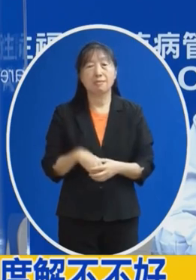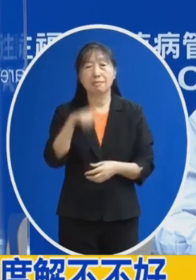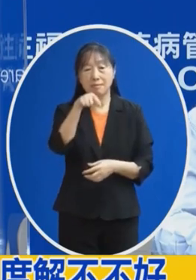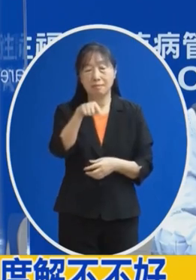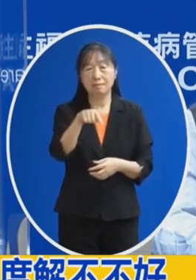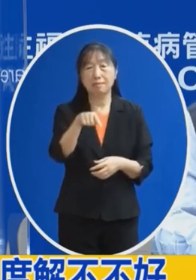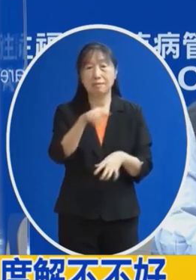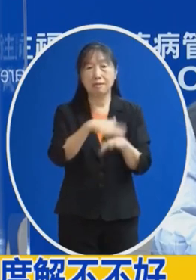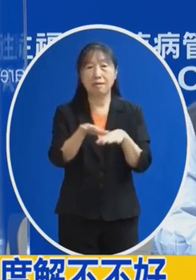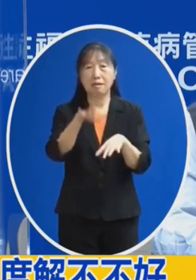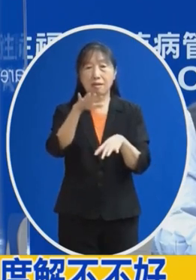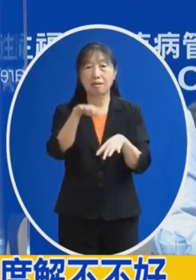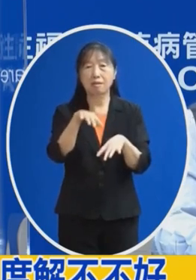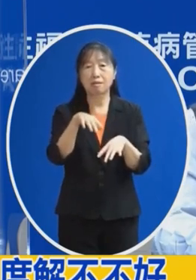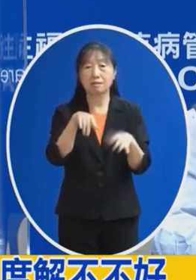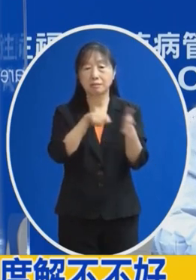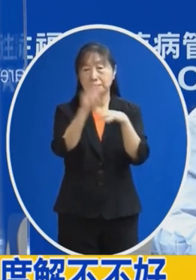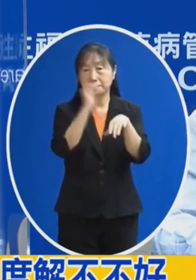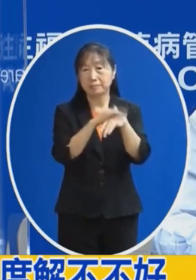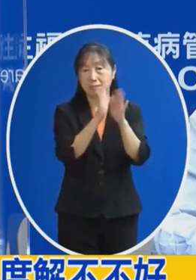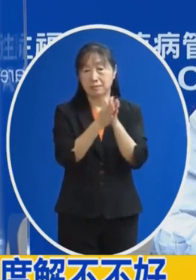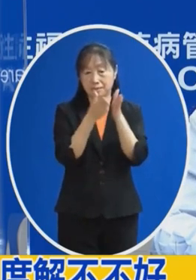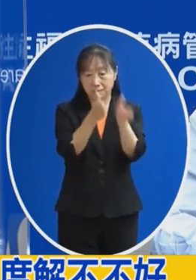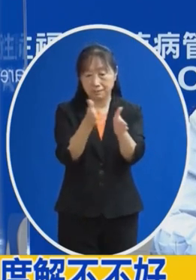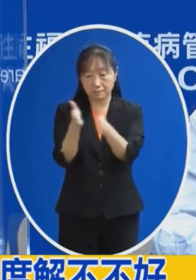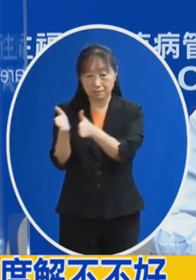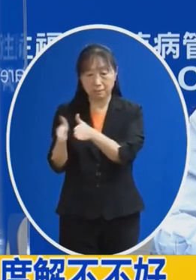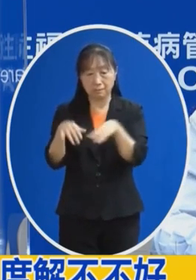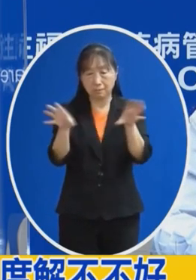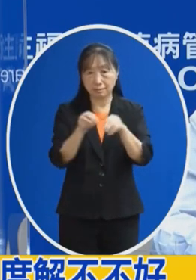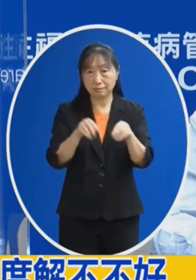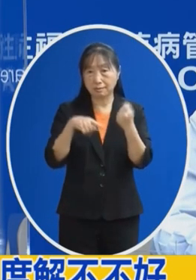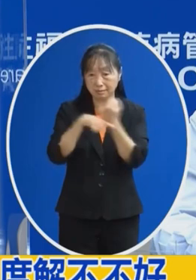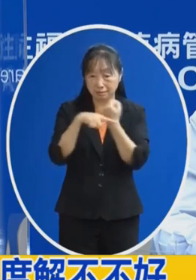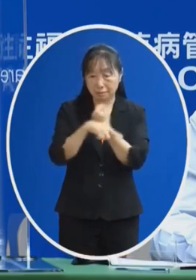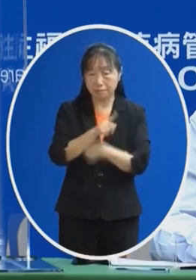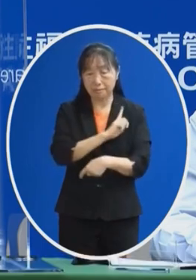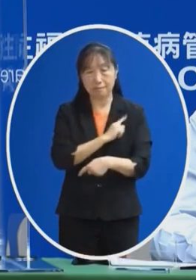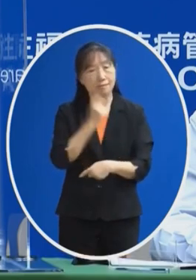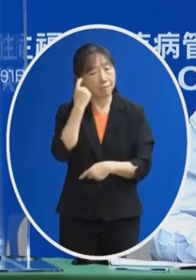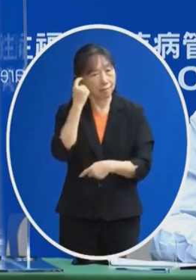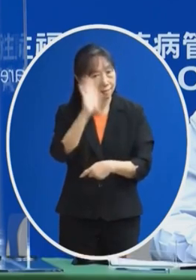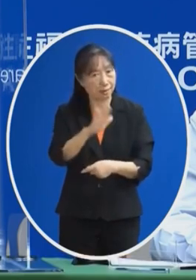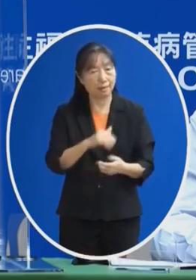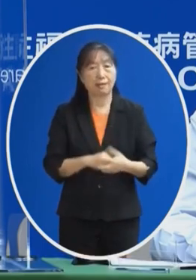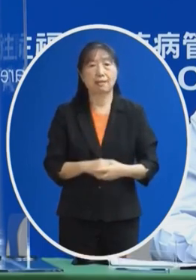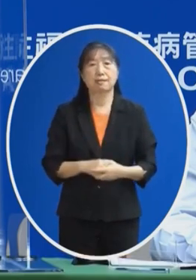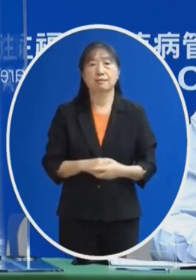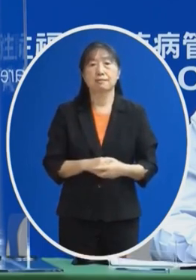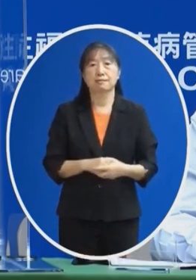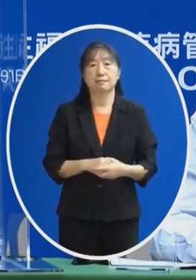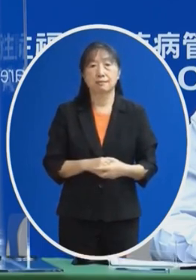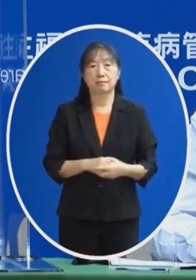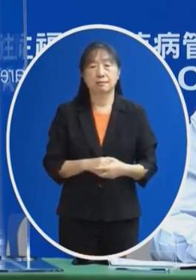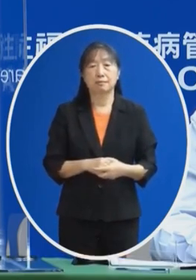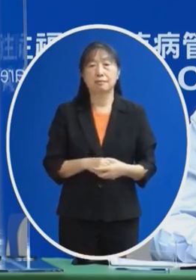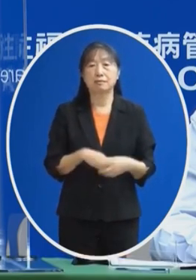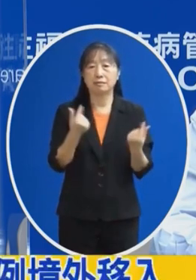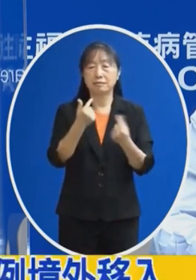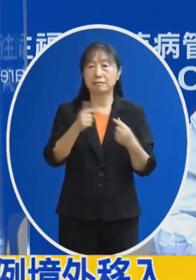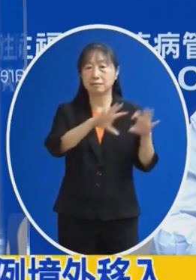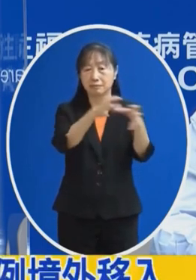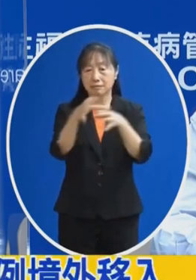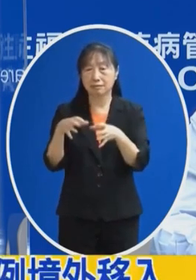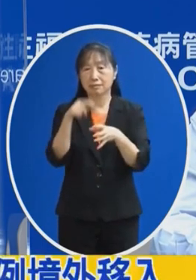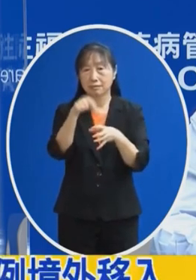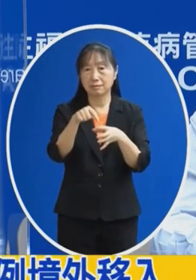啊被报告出来的一些研究啊做自己一个个别的一个看法啊，但是总之我们可以看到，在全